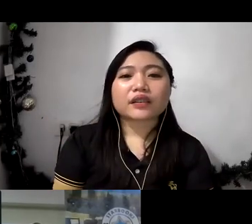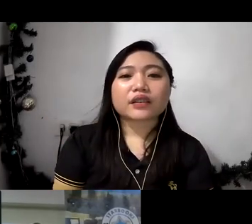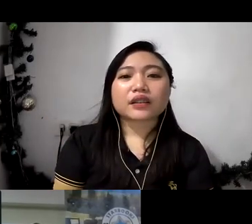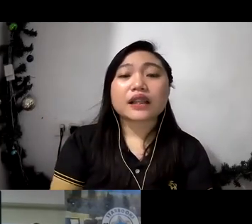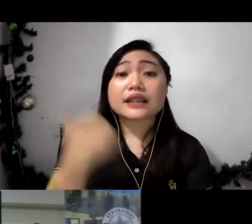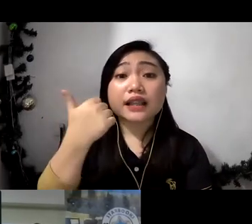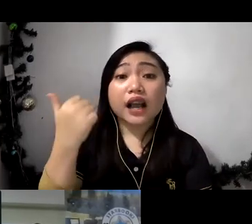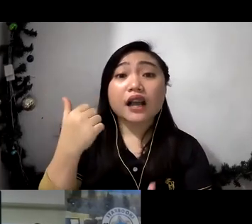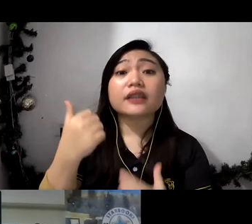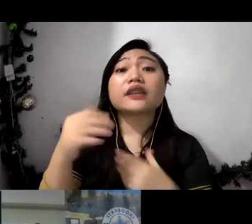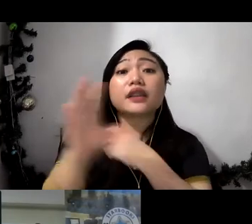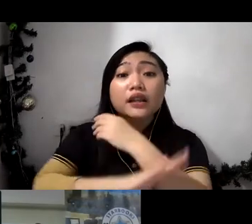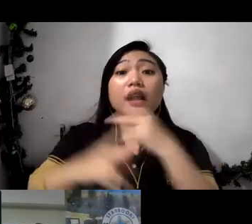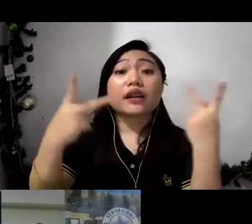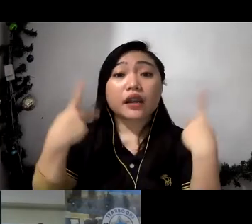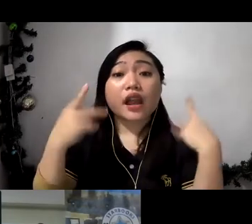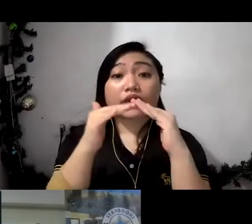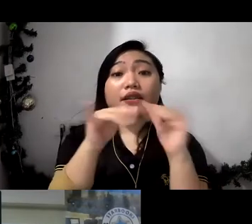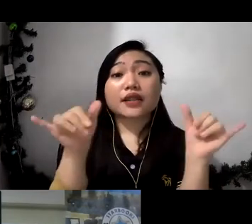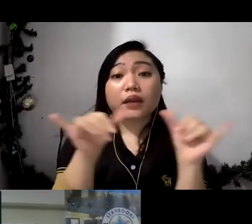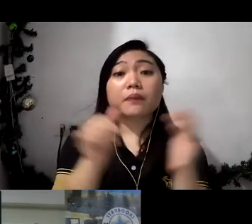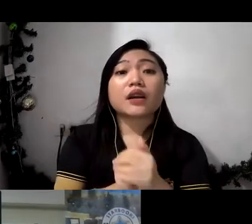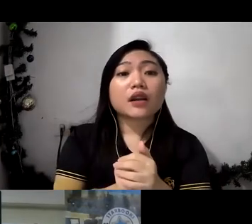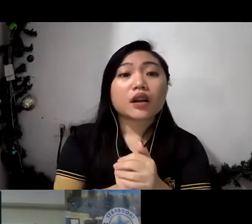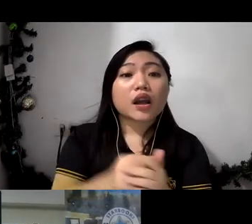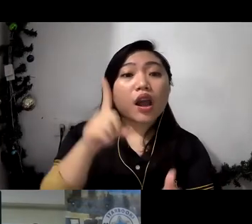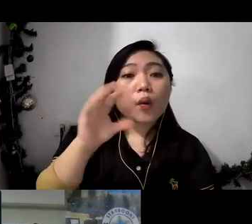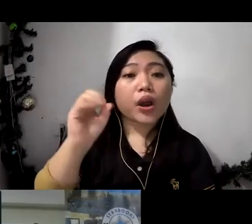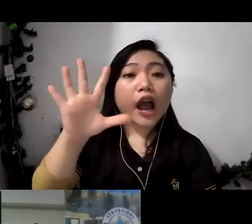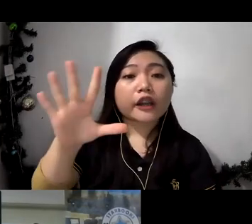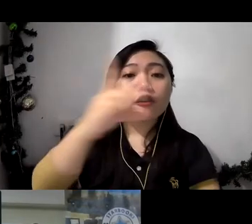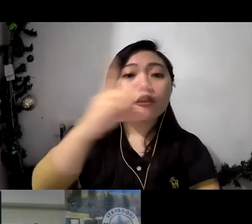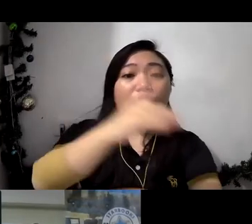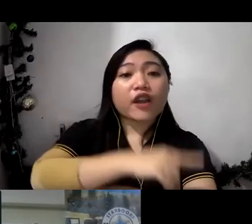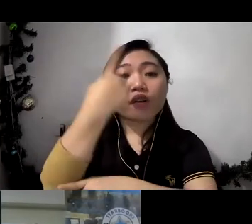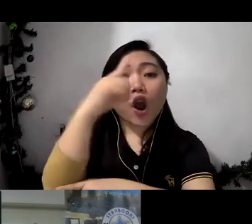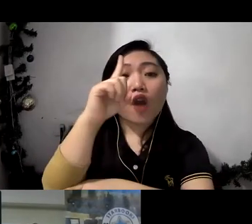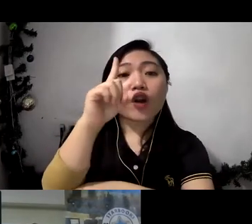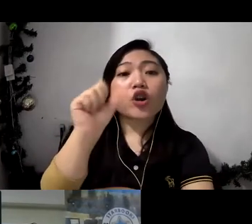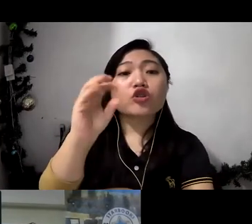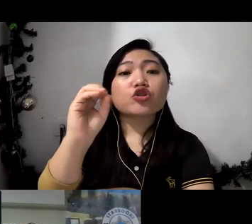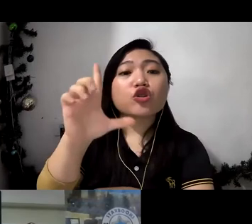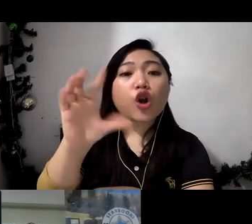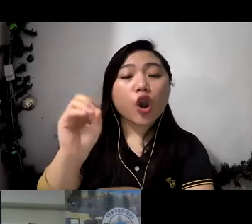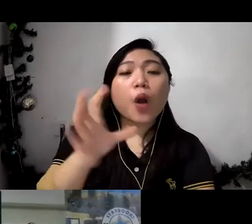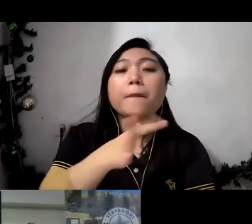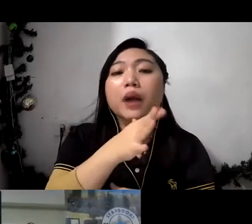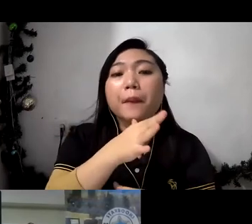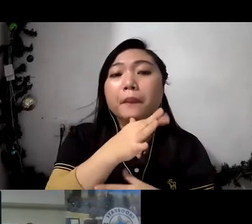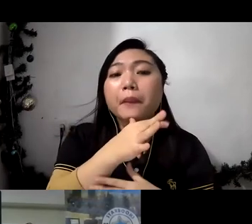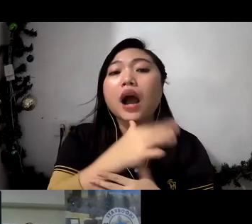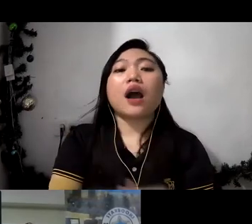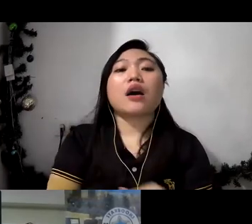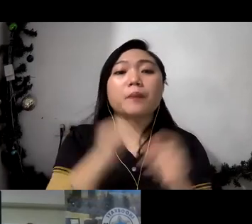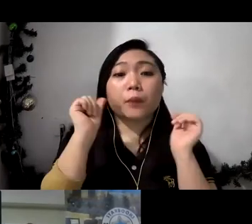kasi pare-pareho, no? At saka yung 105, solo parent, no? Pati lang po yung nanay at tatay can avail of